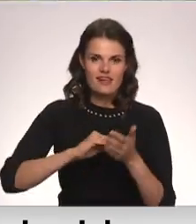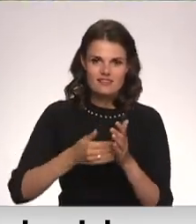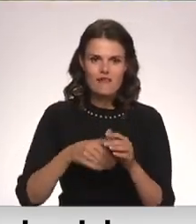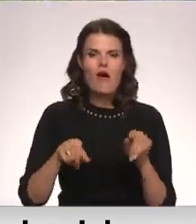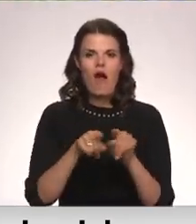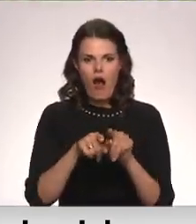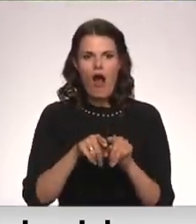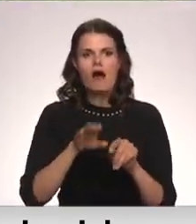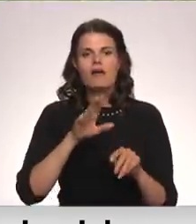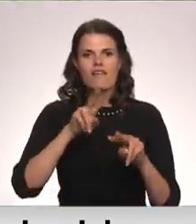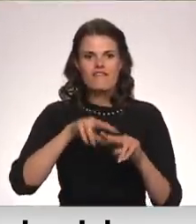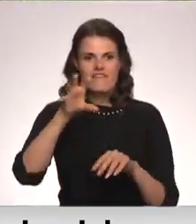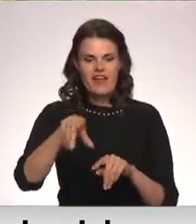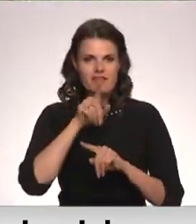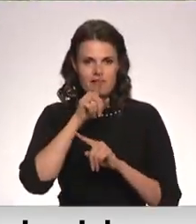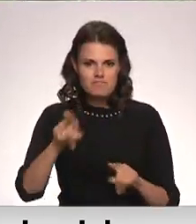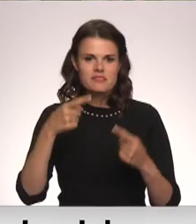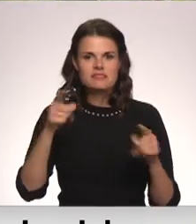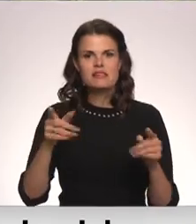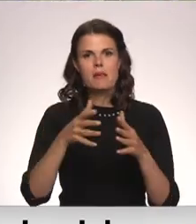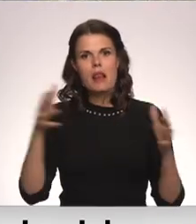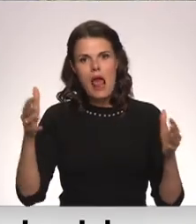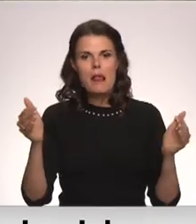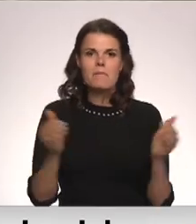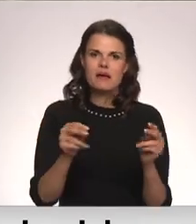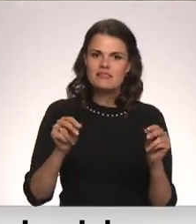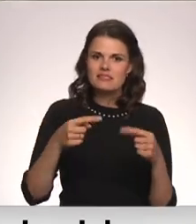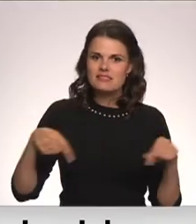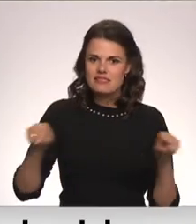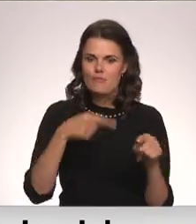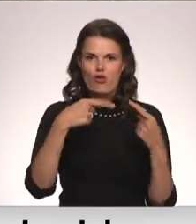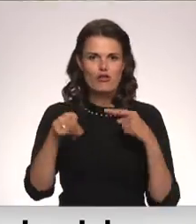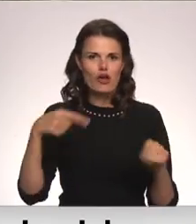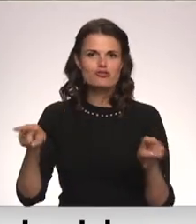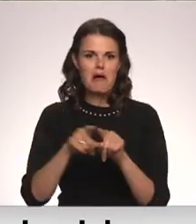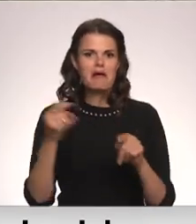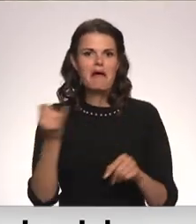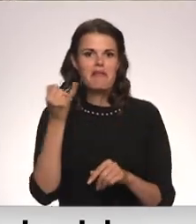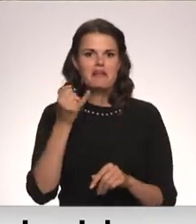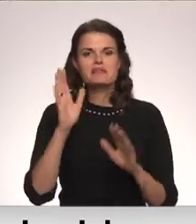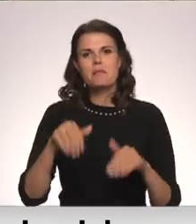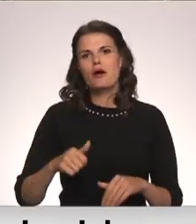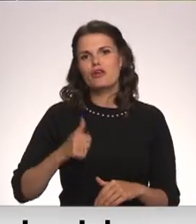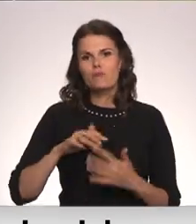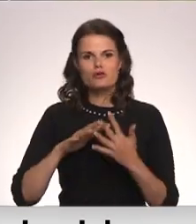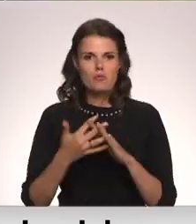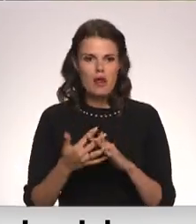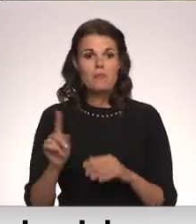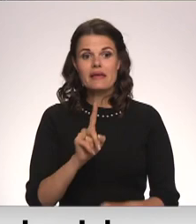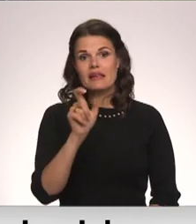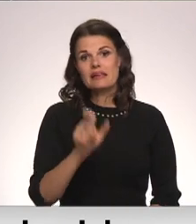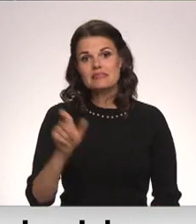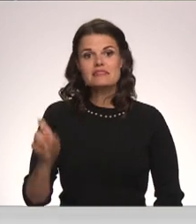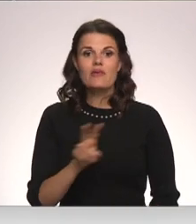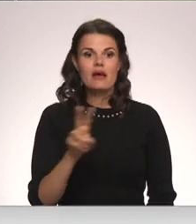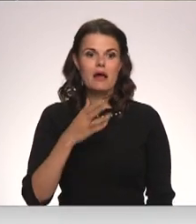arī pēc sava novietojuma un ar lielāku vai mazāku zemes gabalu. Tik dažādi arī esot interese par īpašumiem laukos. Ir cilvēkiem, kuriem